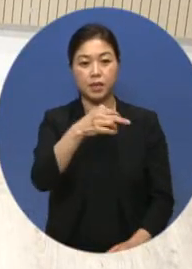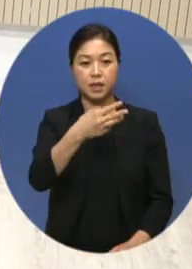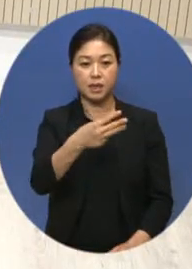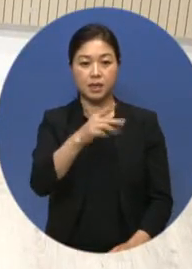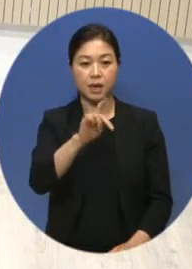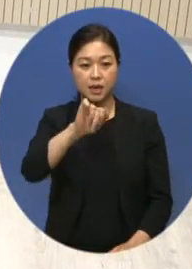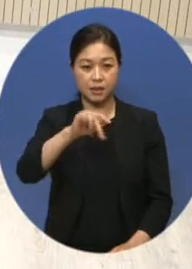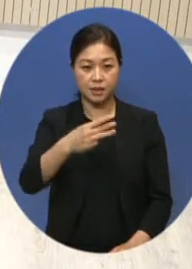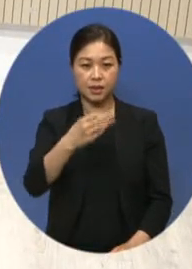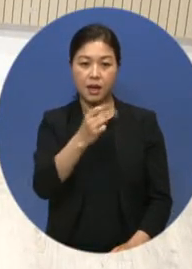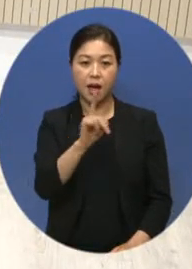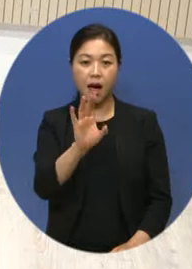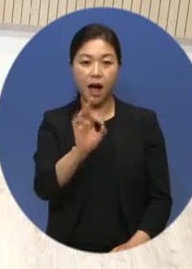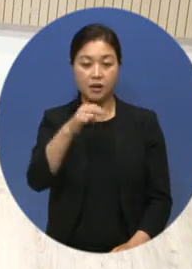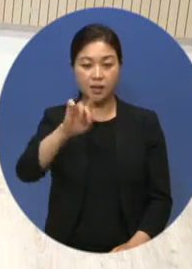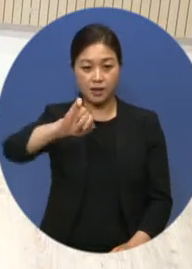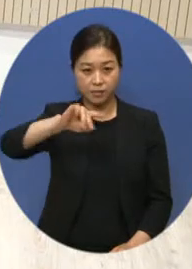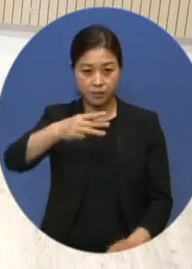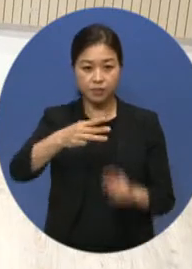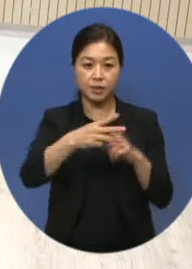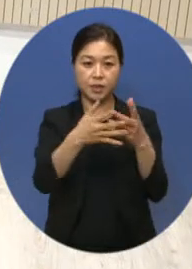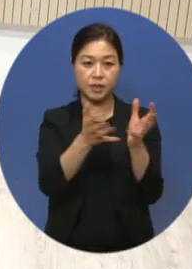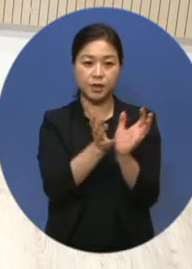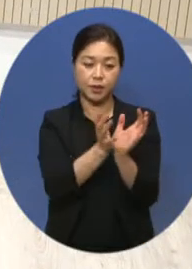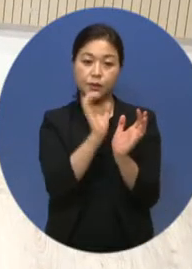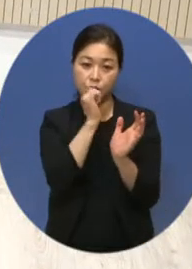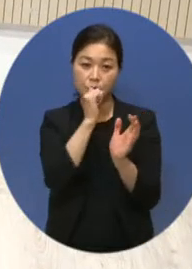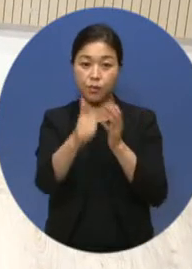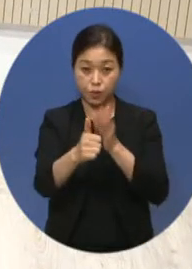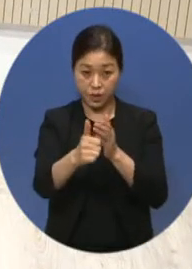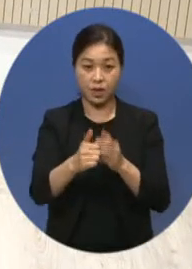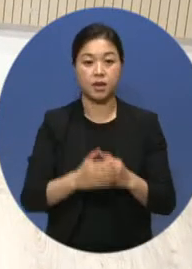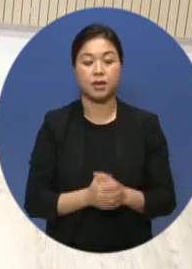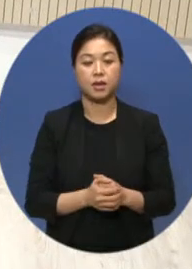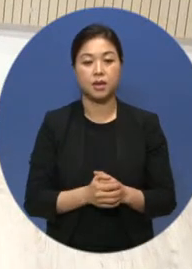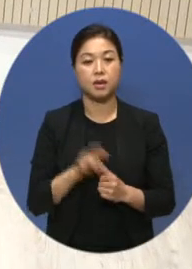좀 부탁드립니다. 예, 미라클 보이스 앙상블은